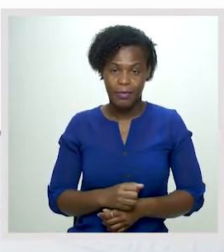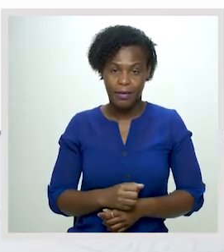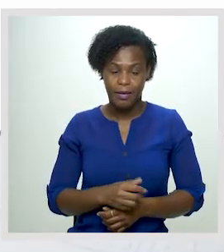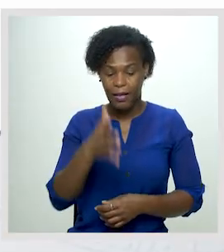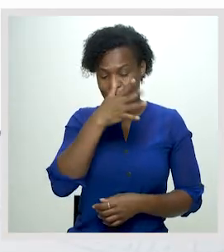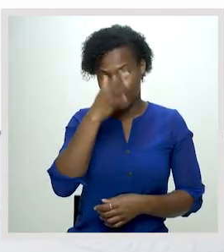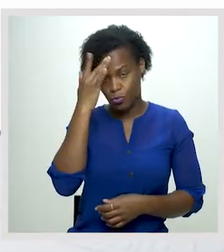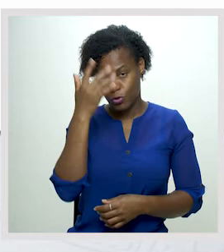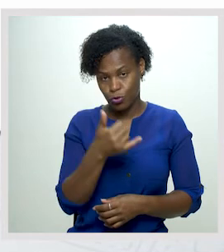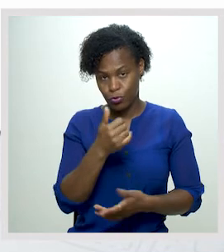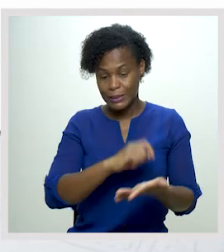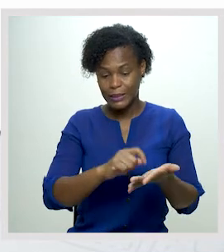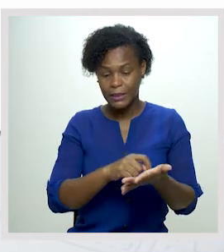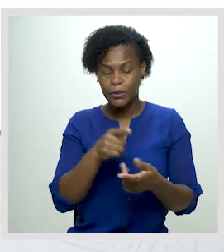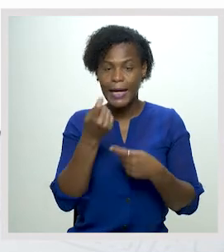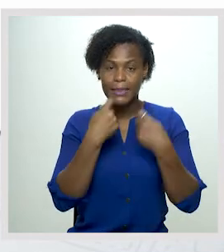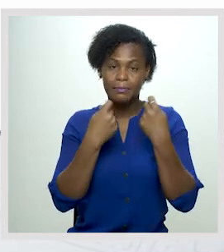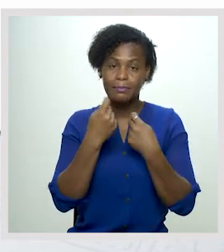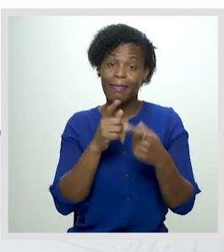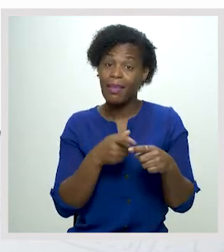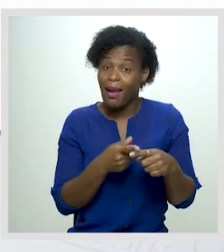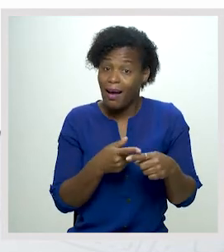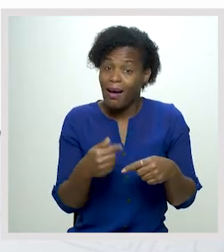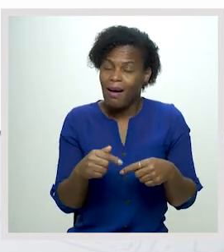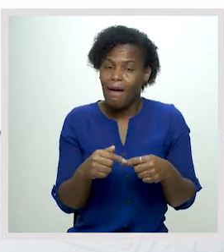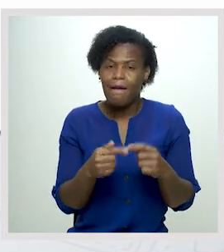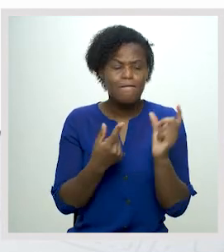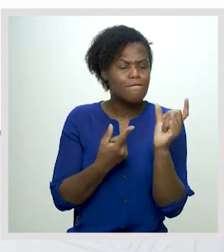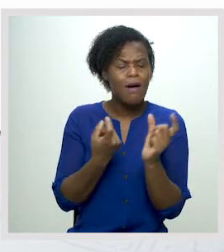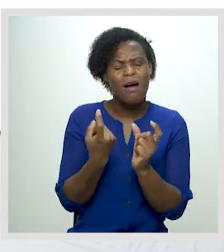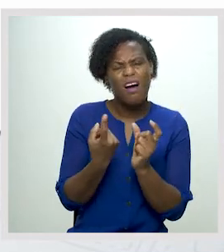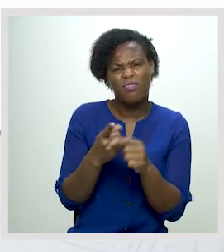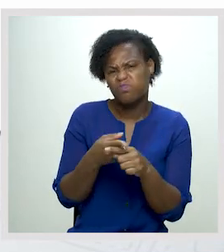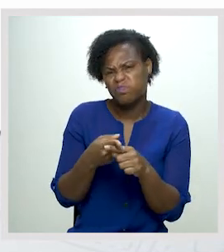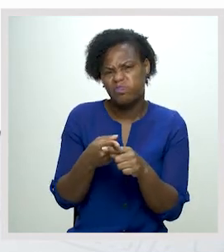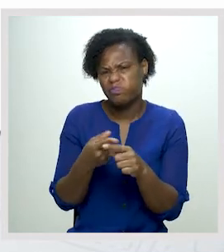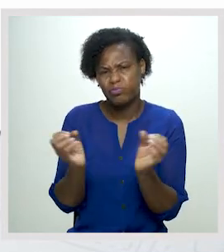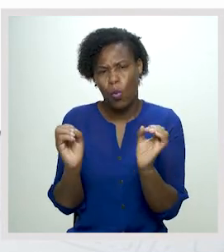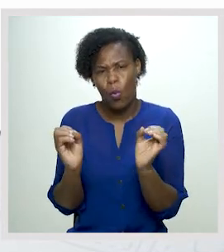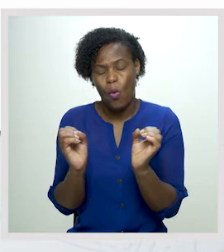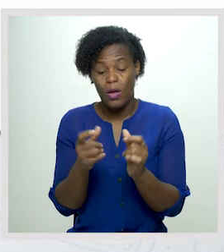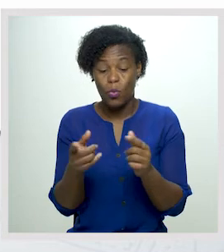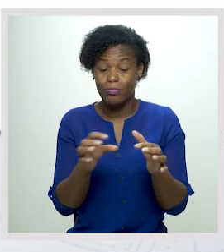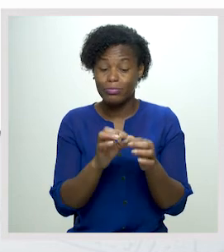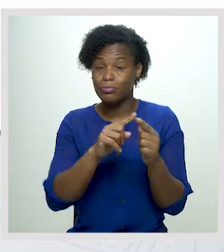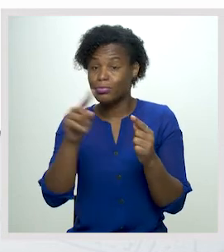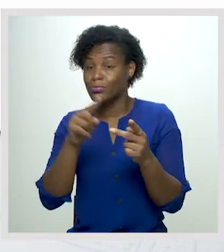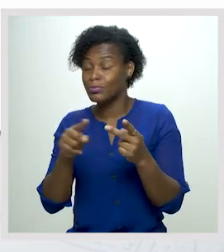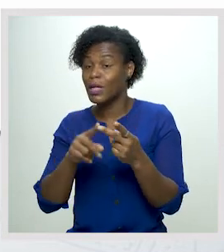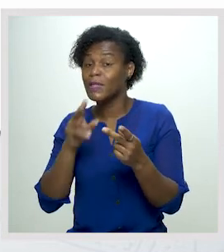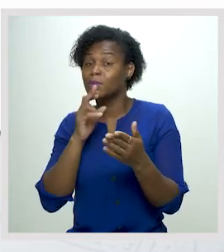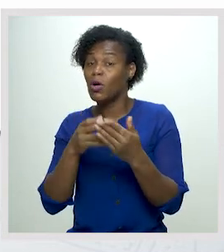Activité 2. Exprimer l'intérêt, le manque d'intérêt. Associe les réponses aux